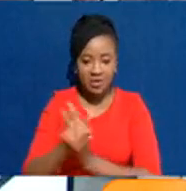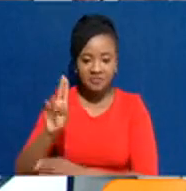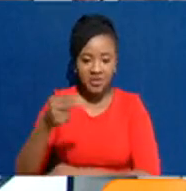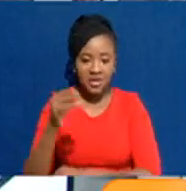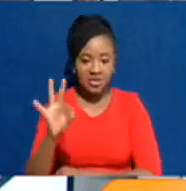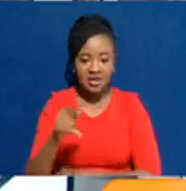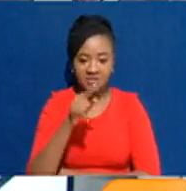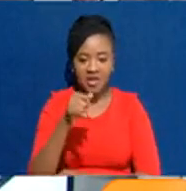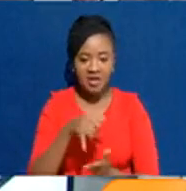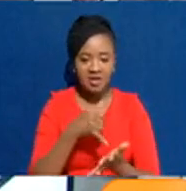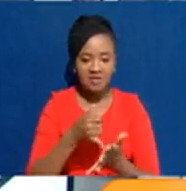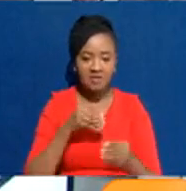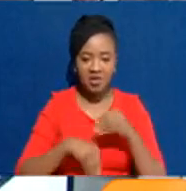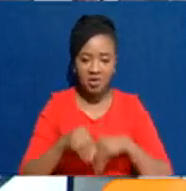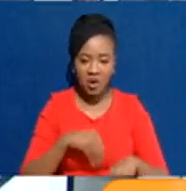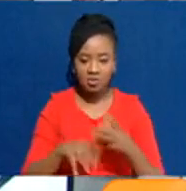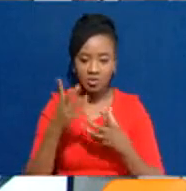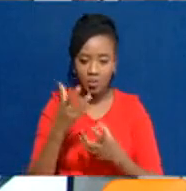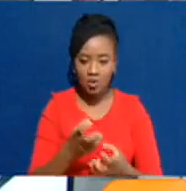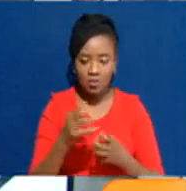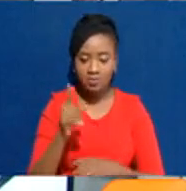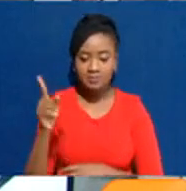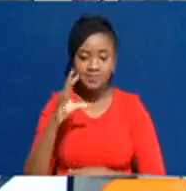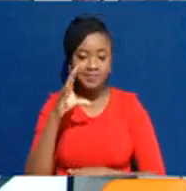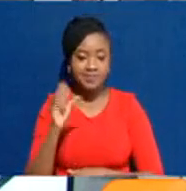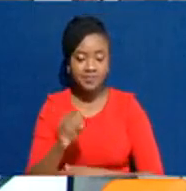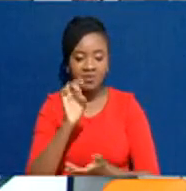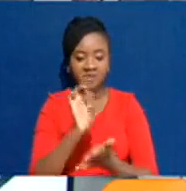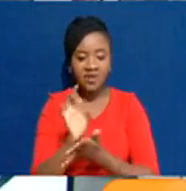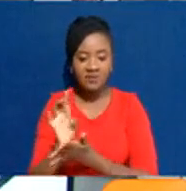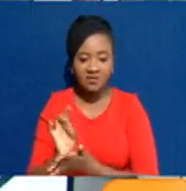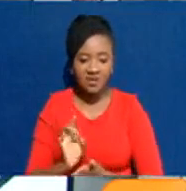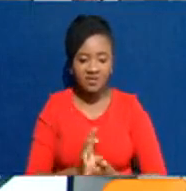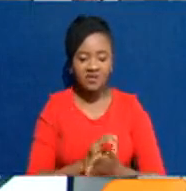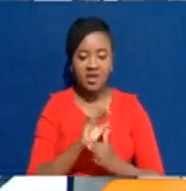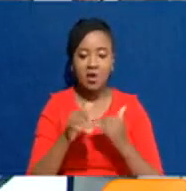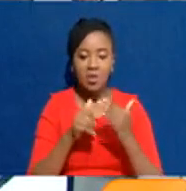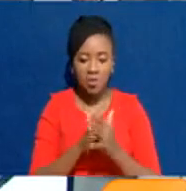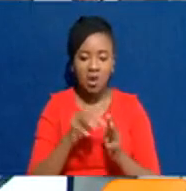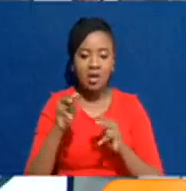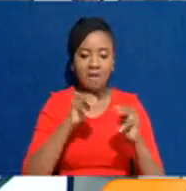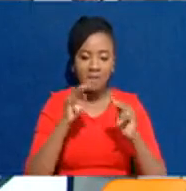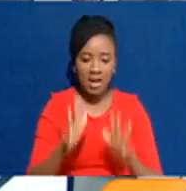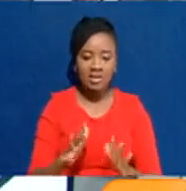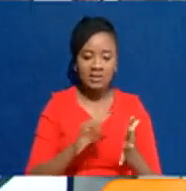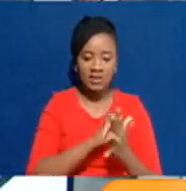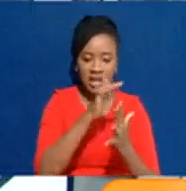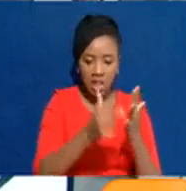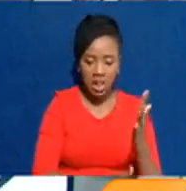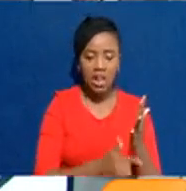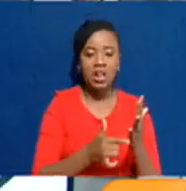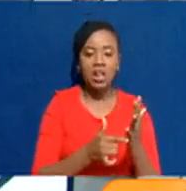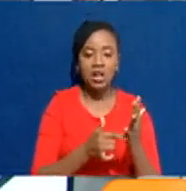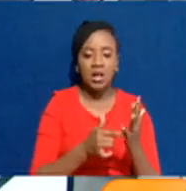matibabu NHIF. Waziri Nakumicha amewasimamisha kazi mameneja wote wa NHIF wanaosimamia maeneo